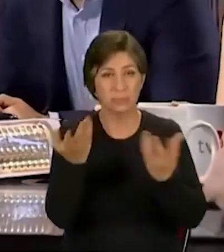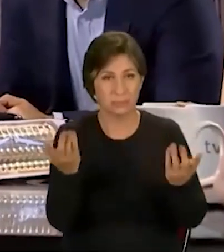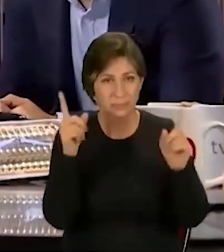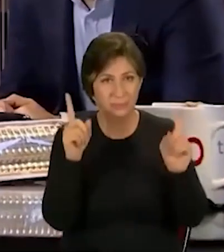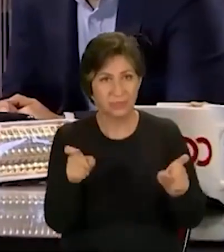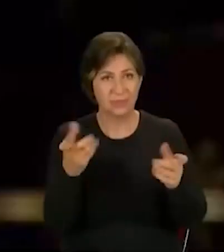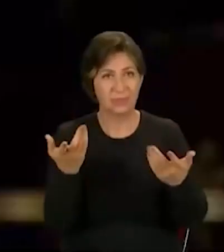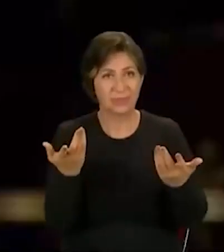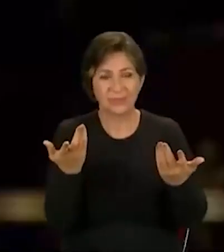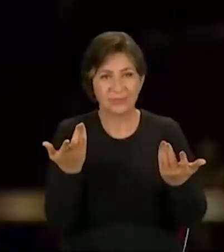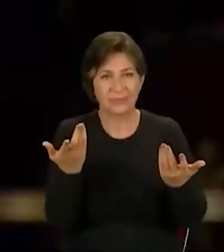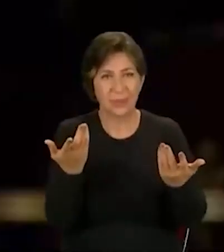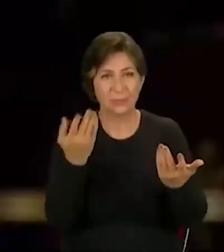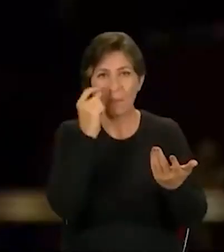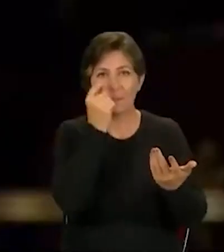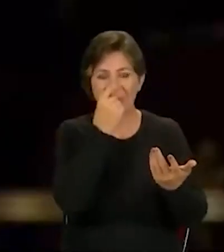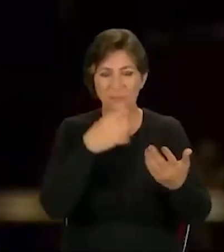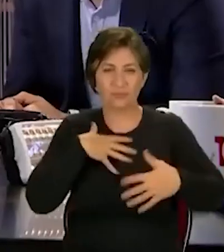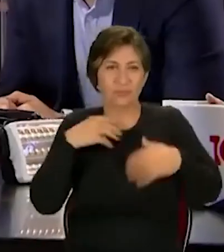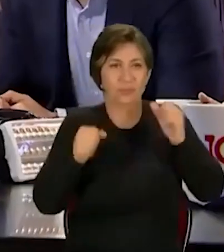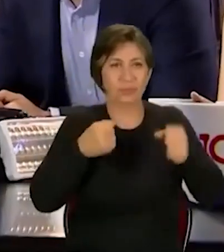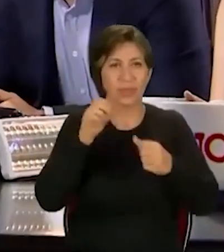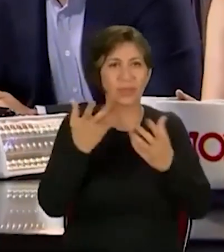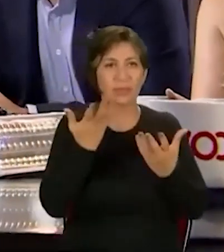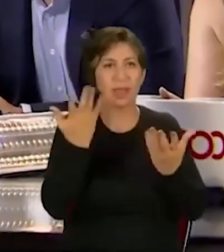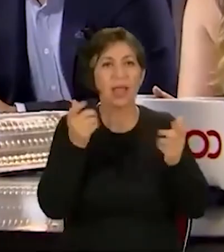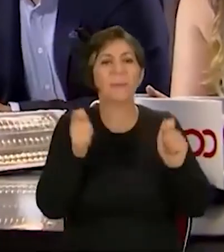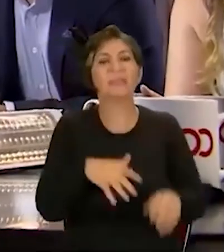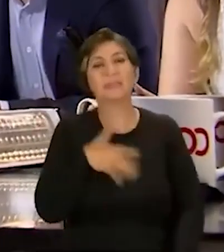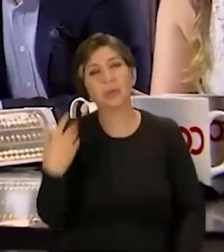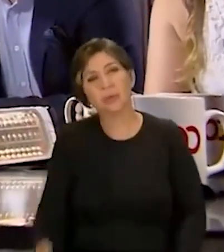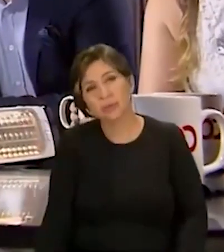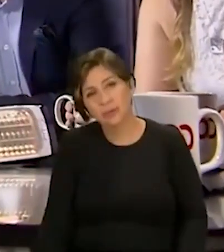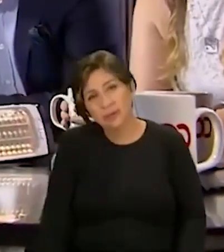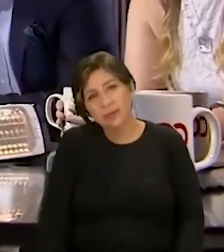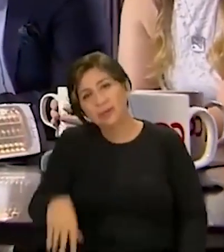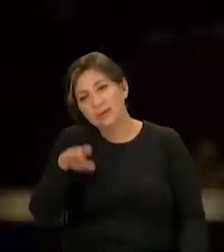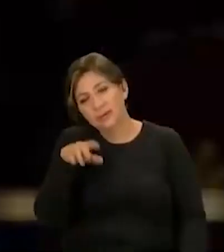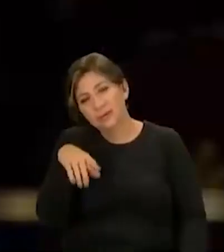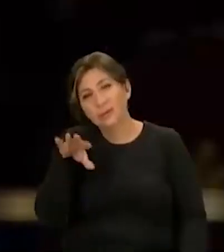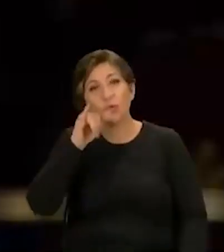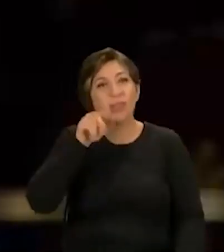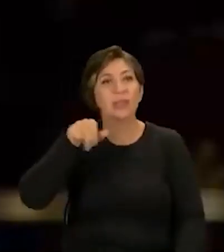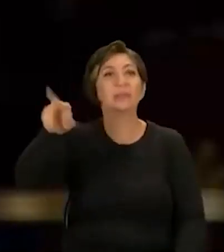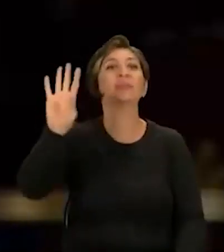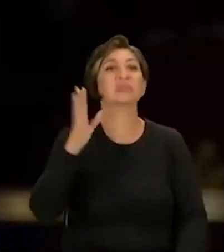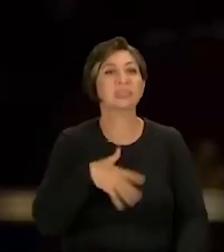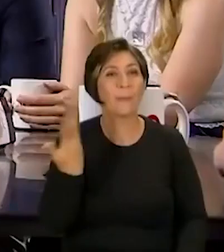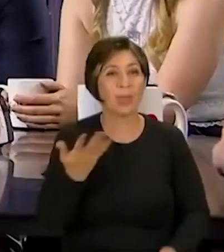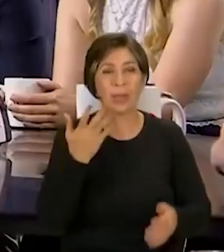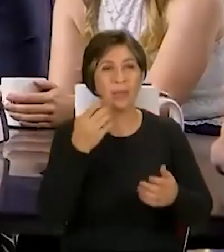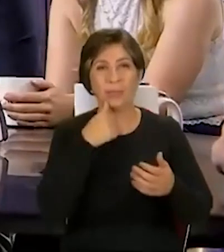yiyen ve gayet basit vücut fonksiyonlarını bile artık yapmak istemeyen, tuvalete gitmeye bile üşenen adamları ne